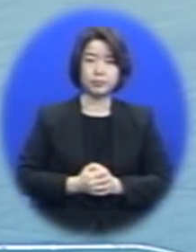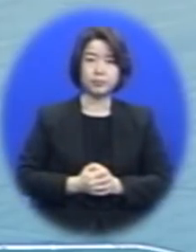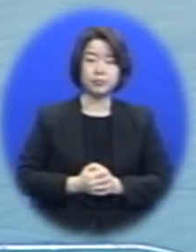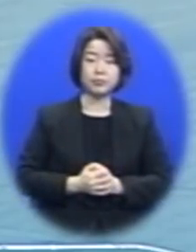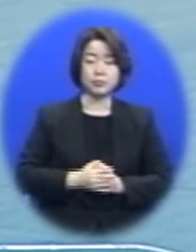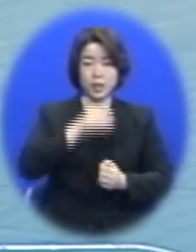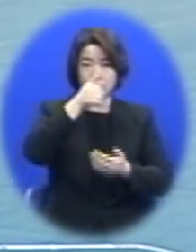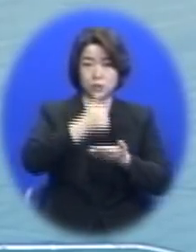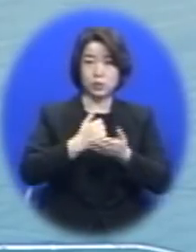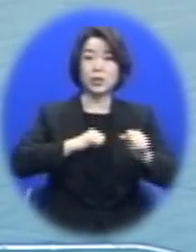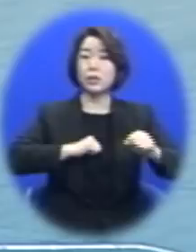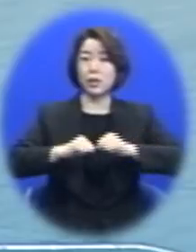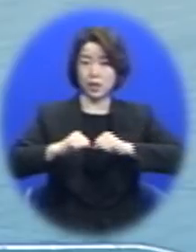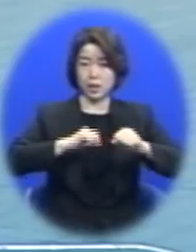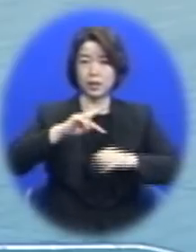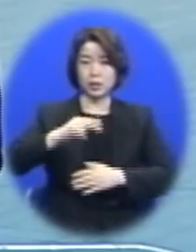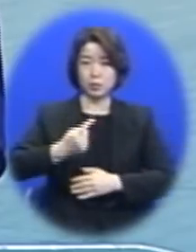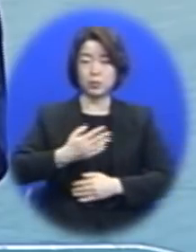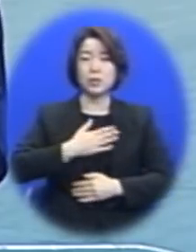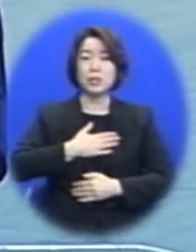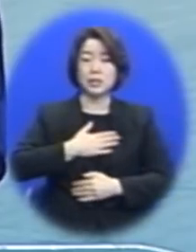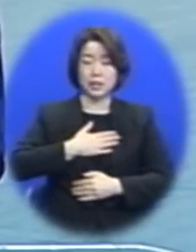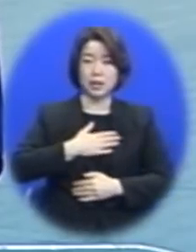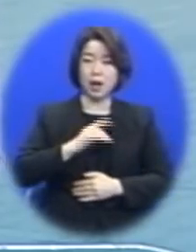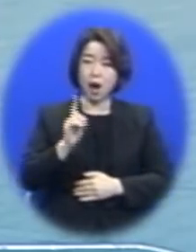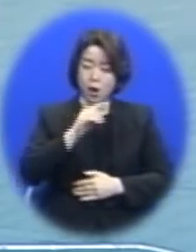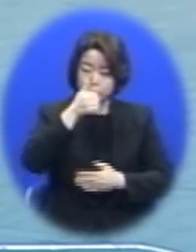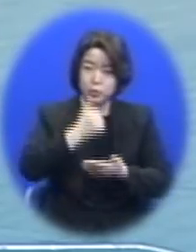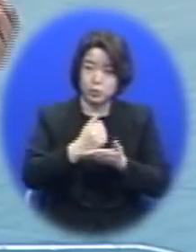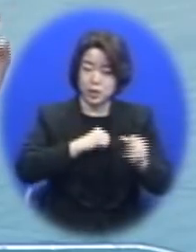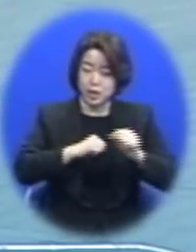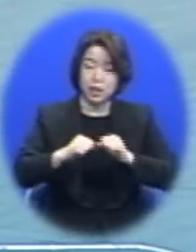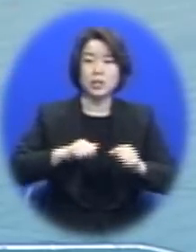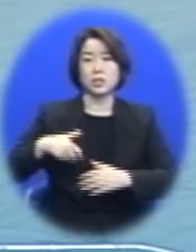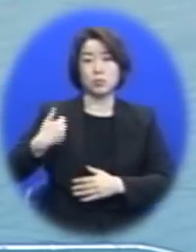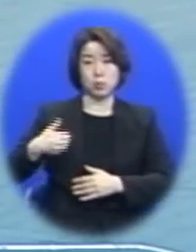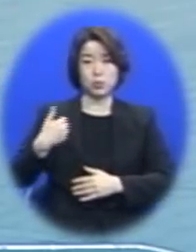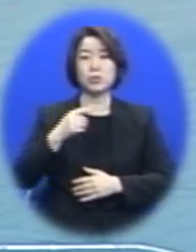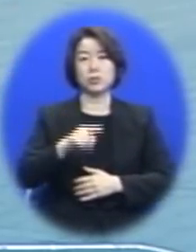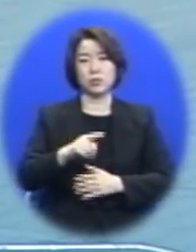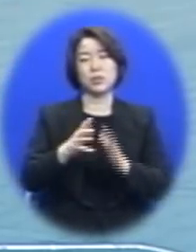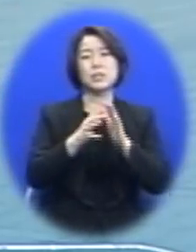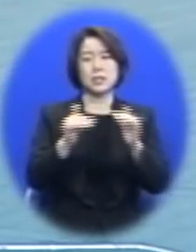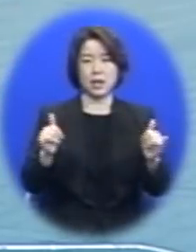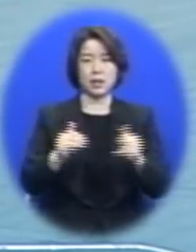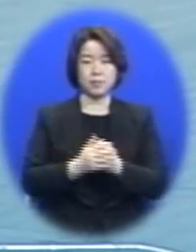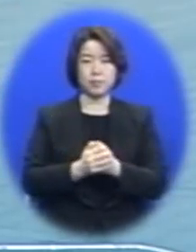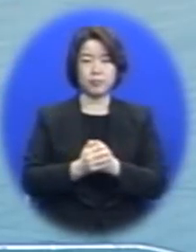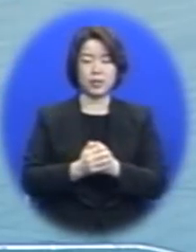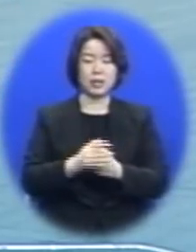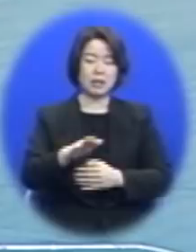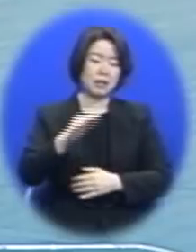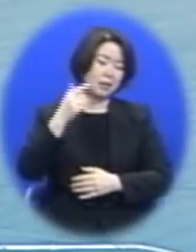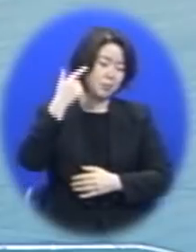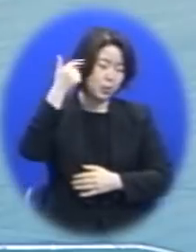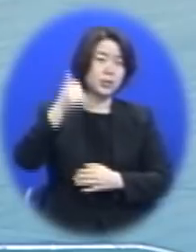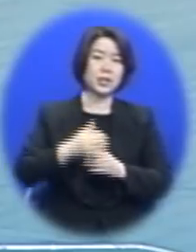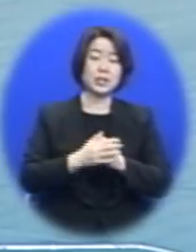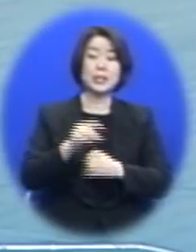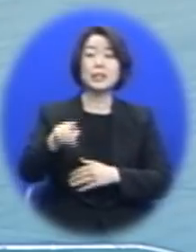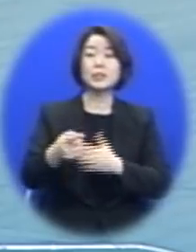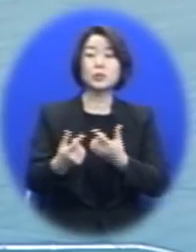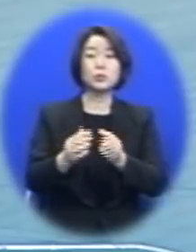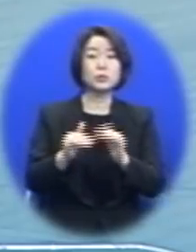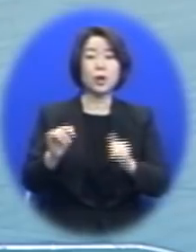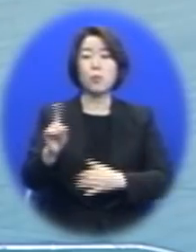죄를 짓고도 자기가 어떤 죄를 짓고 있는지 모르는 것이 사람입니다 아요 목사님 그런 사람이